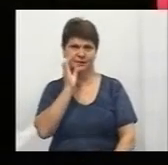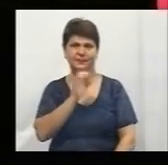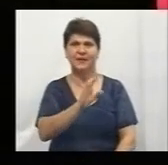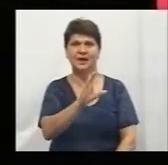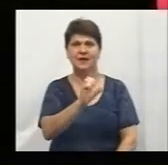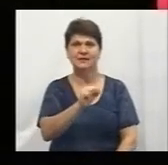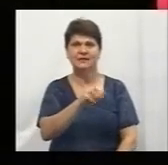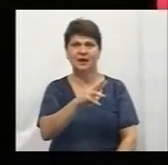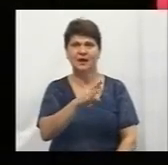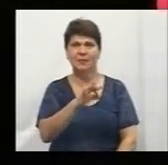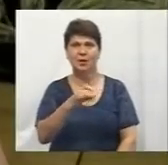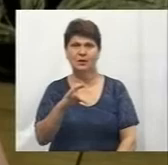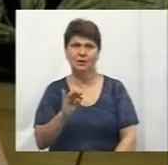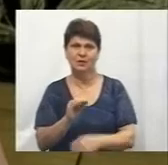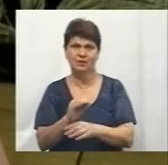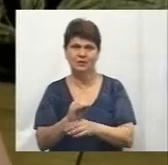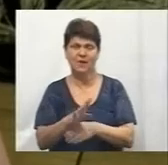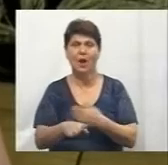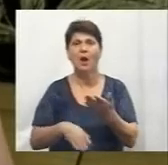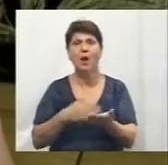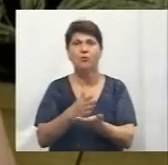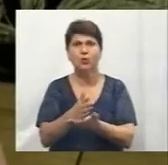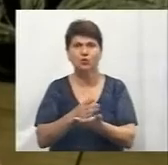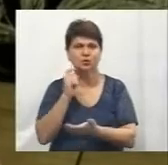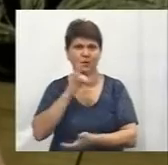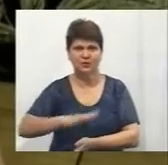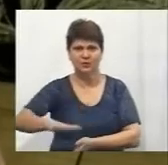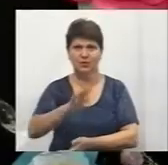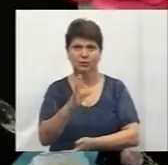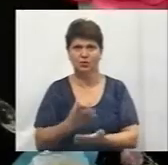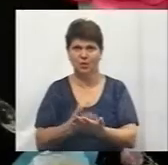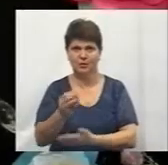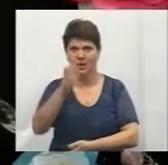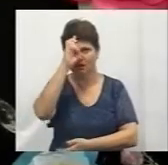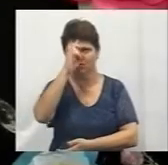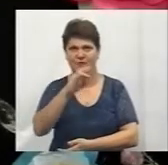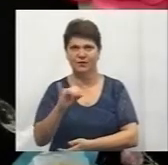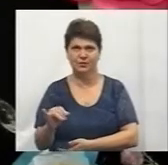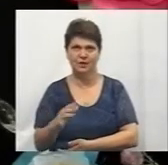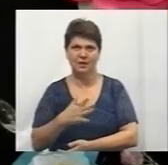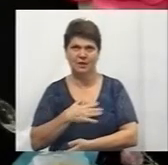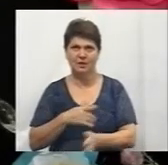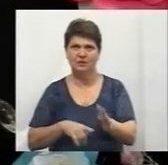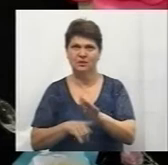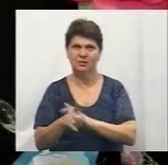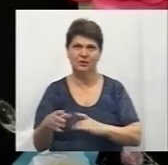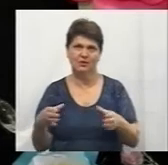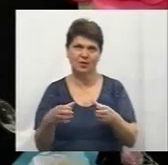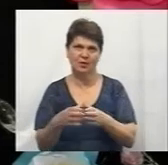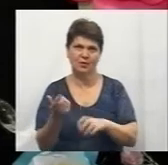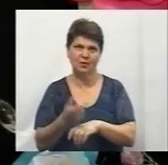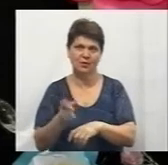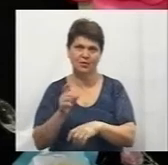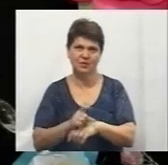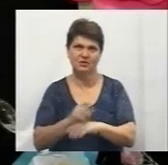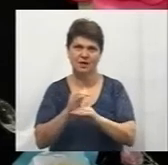додає, послуги асистента дитини з інвалідністю в Україні будуть оплачуватися державою. Наша пілот на групі в більшості це батьки